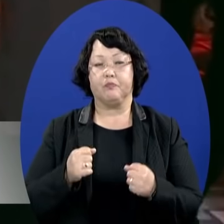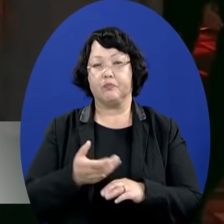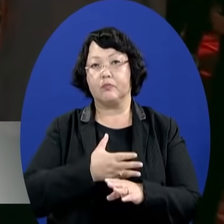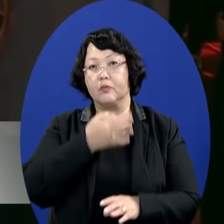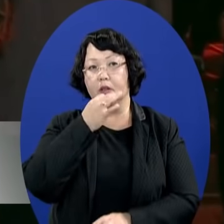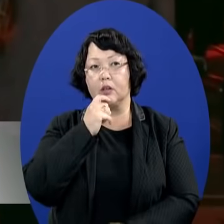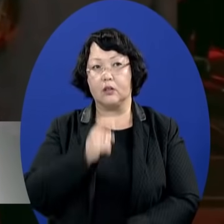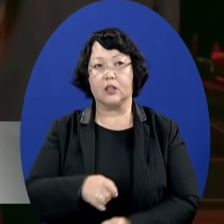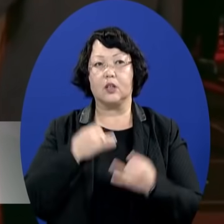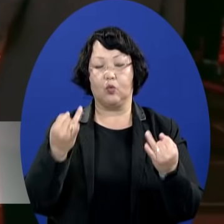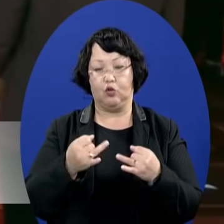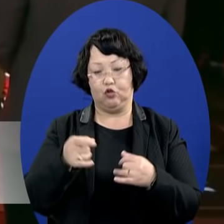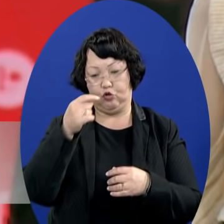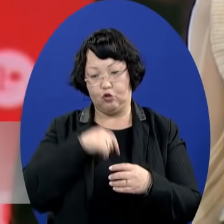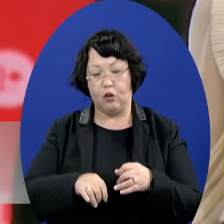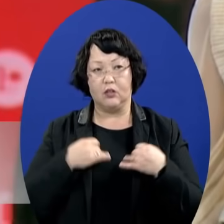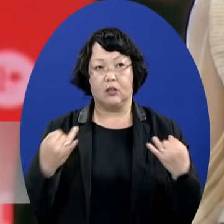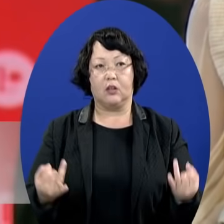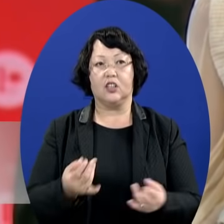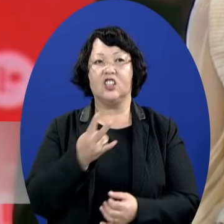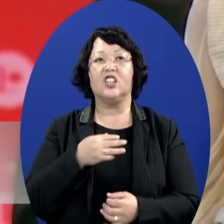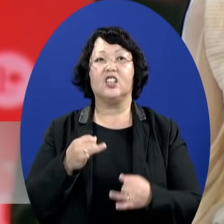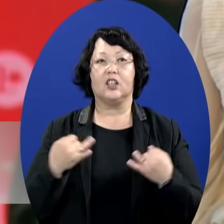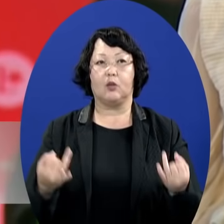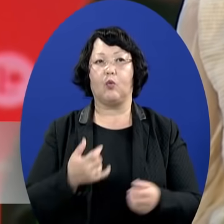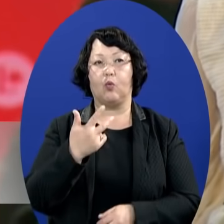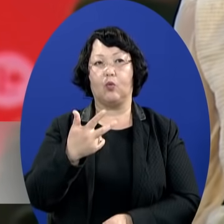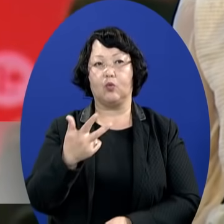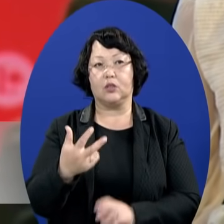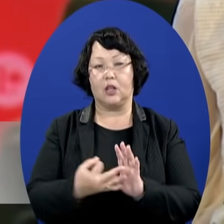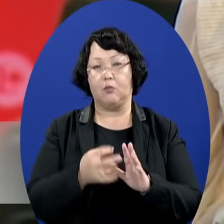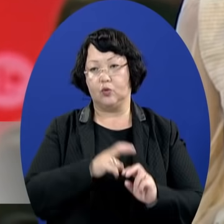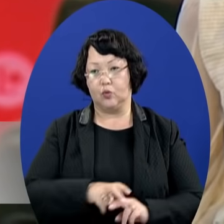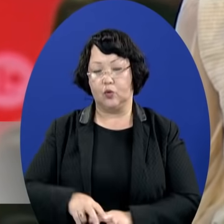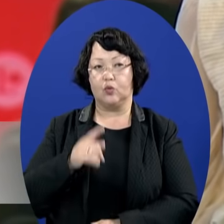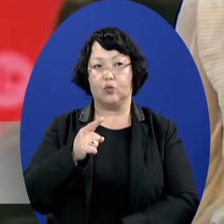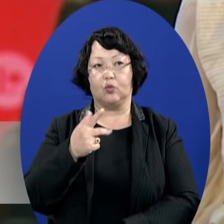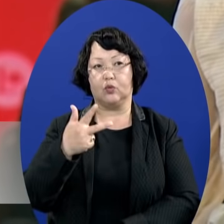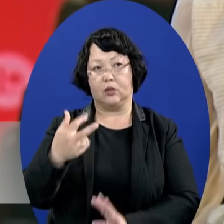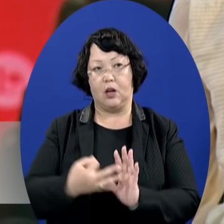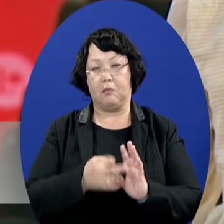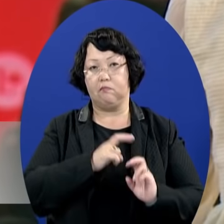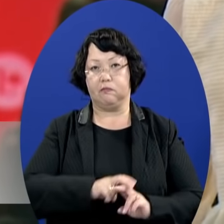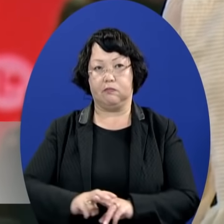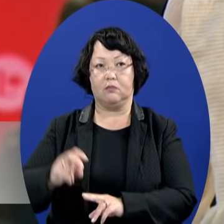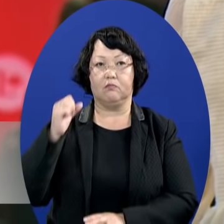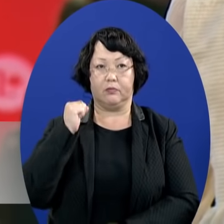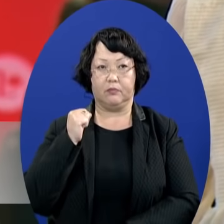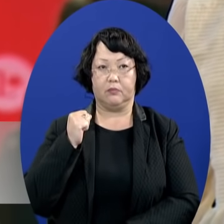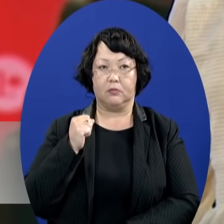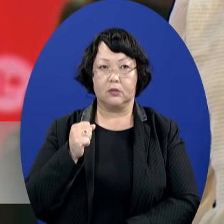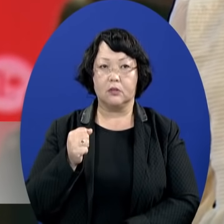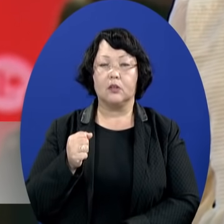нам парламентын доод танхим буюу нийтийн танхимын 338 суудлын 138-ыг эзлэх санал авчаджээ. Харин